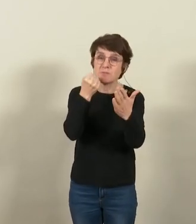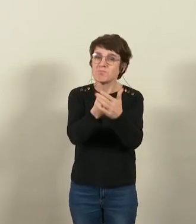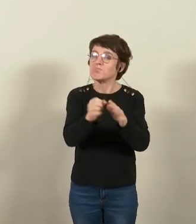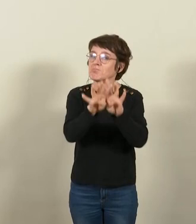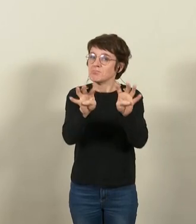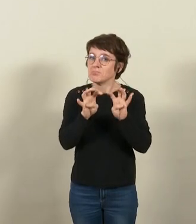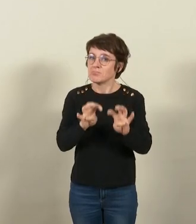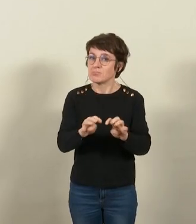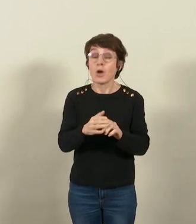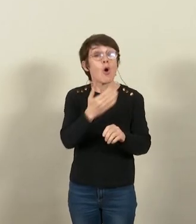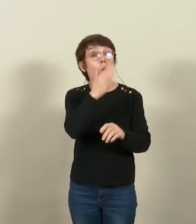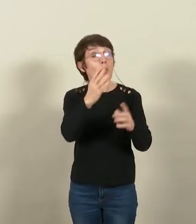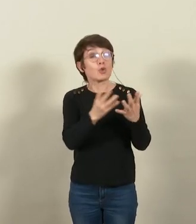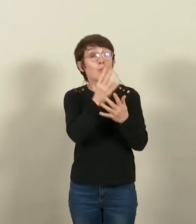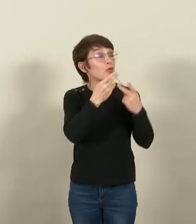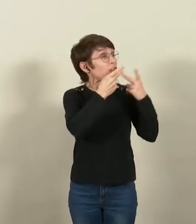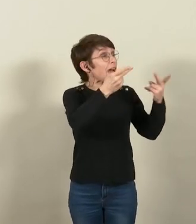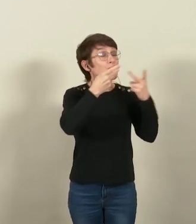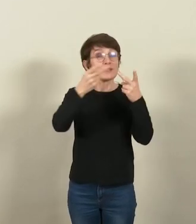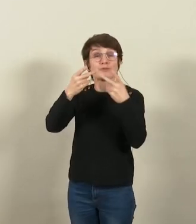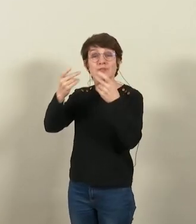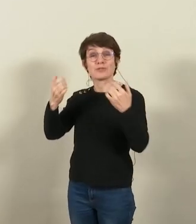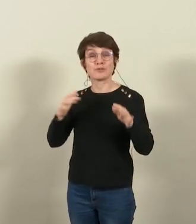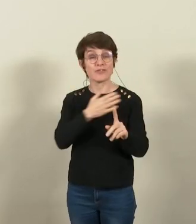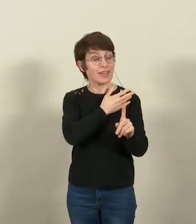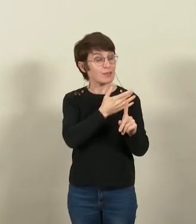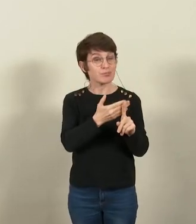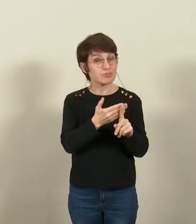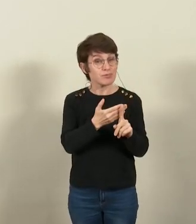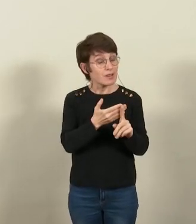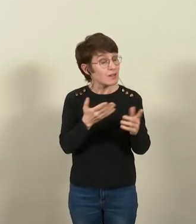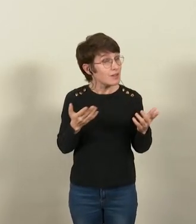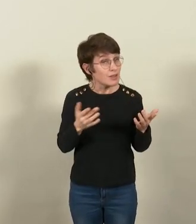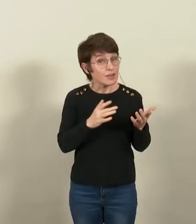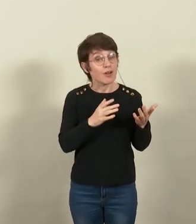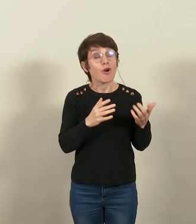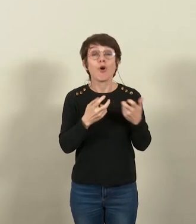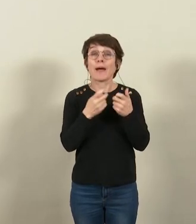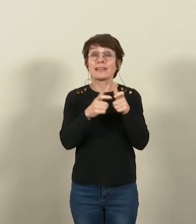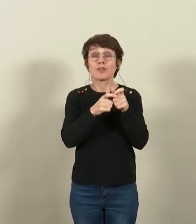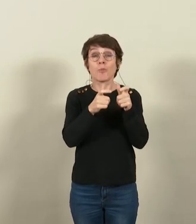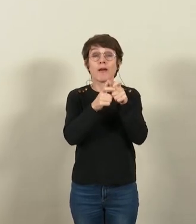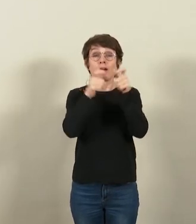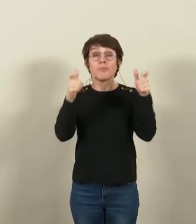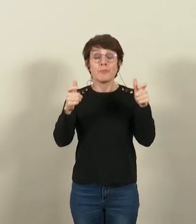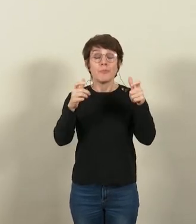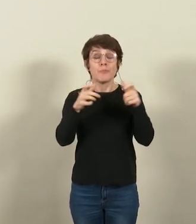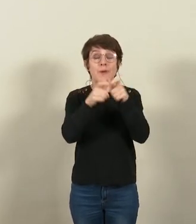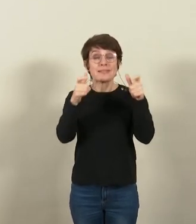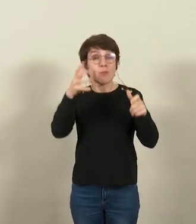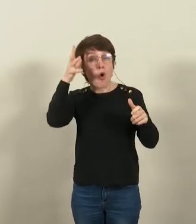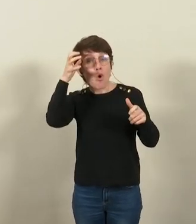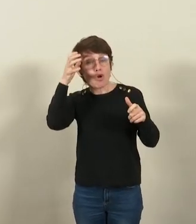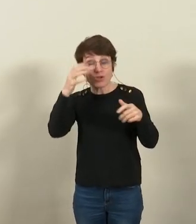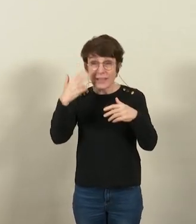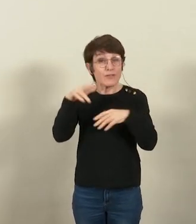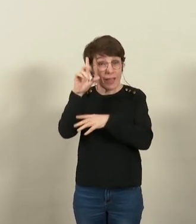y en a beaucoup d'autres qui ont été annoncés hein avec ce type de projet je crois pas pas que l'Orangerie à ma connaissance est démarré je crois pas qu'